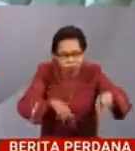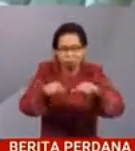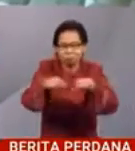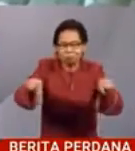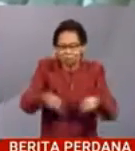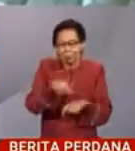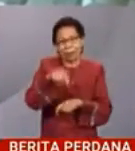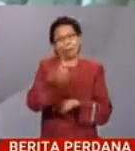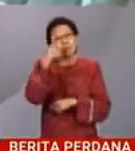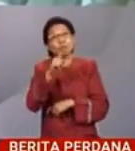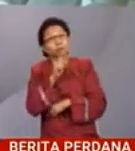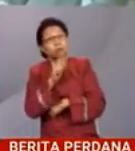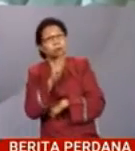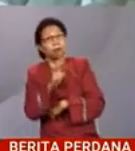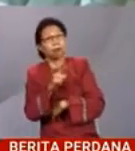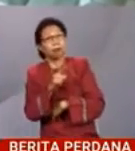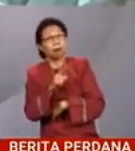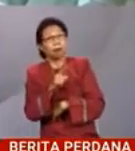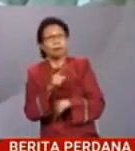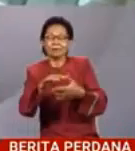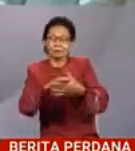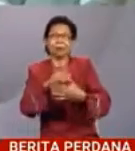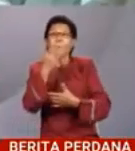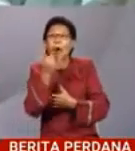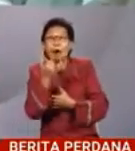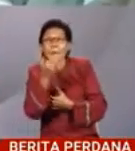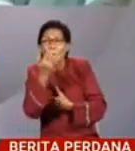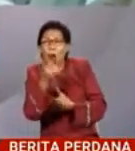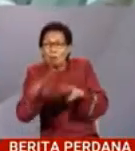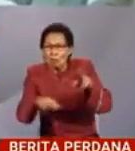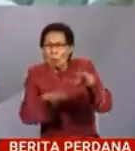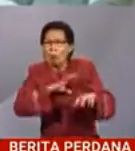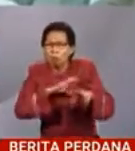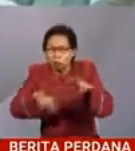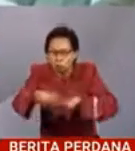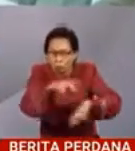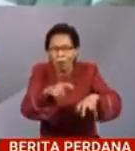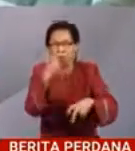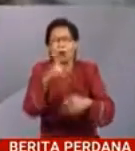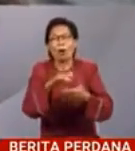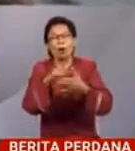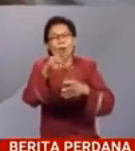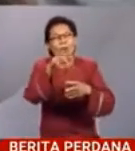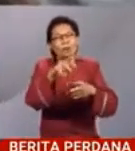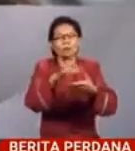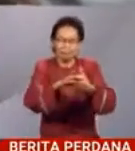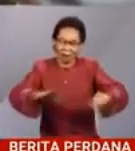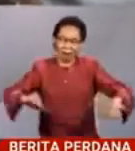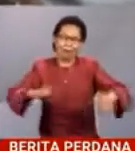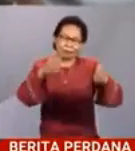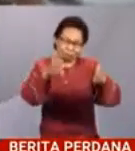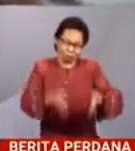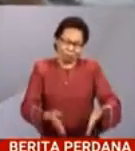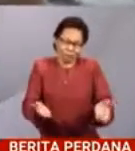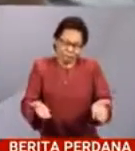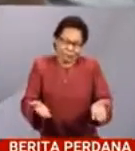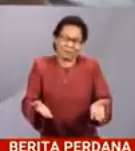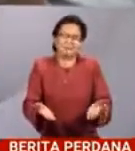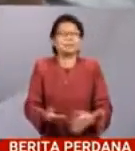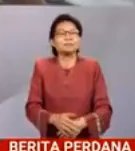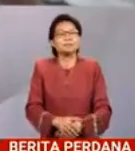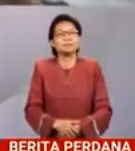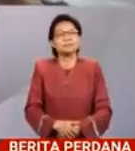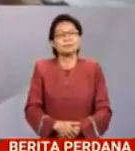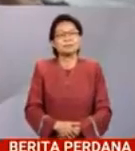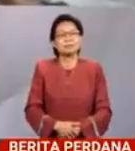memastikan bahawa keselamatan para penduduk di sini terjamin. Pihak kami, tadi kami